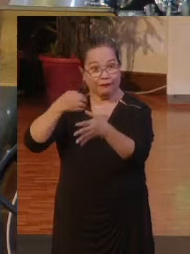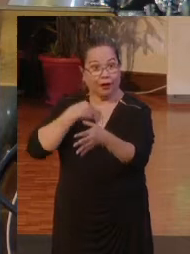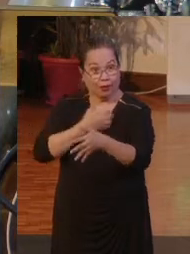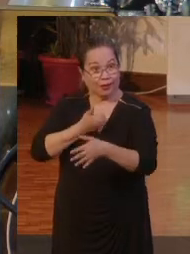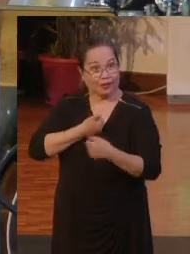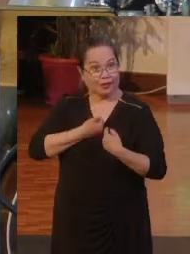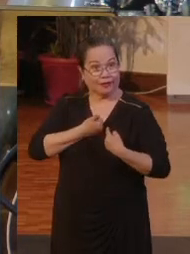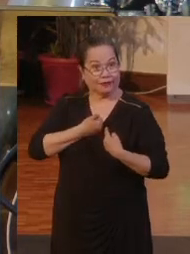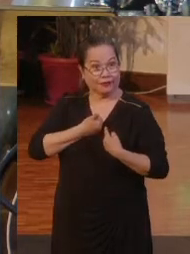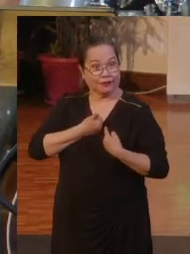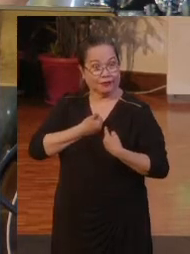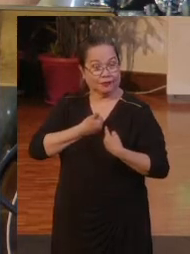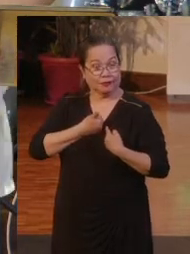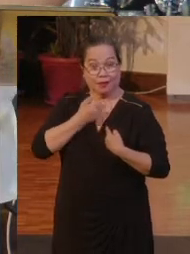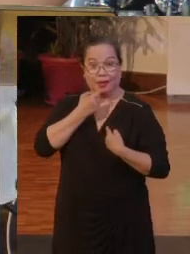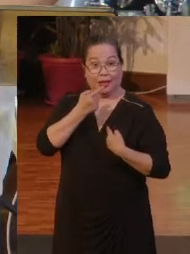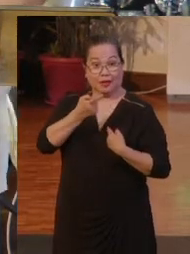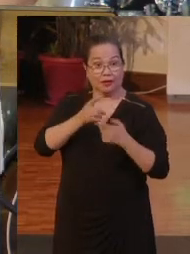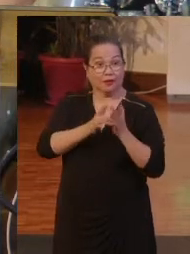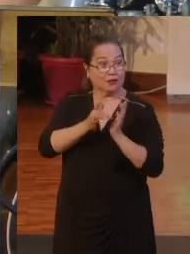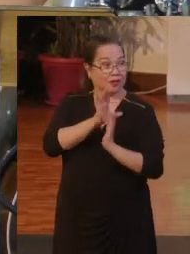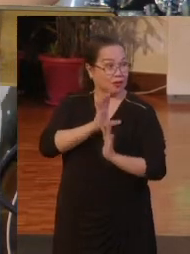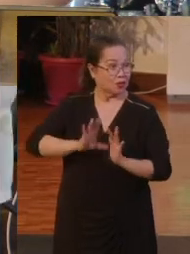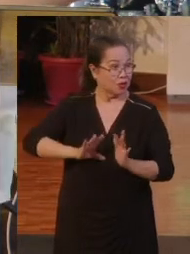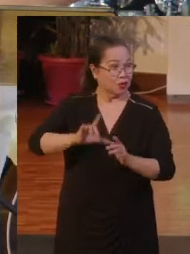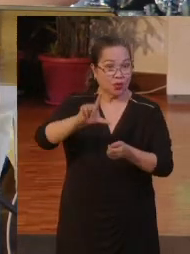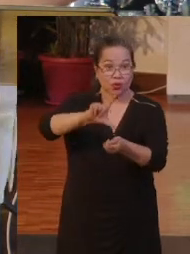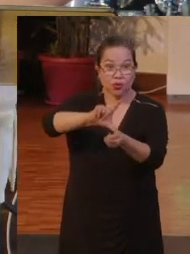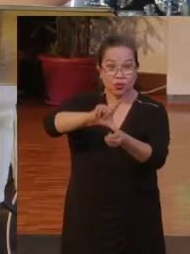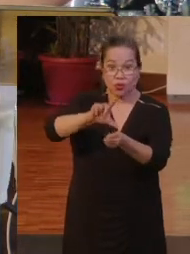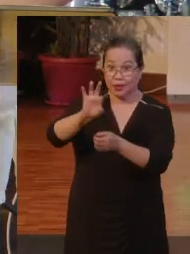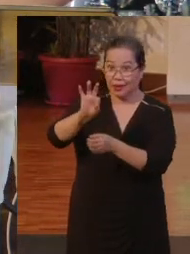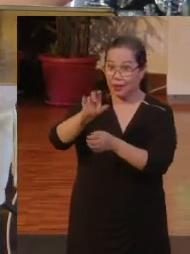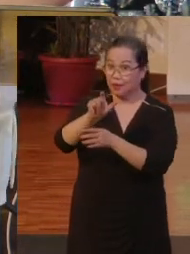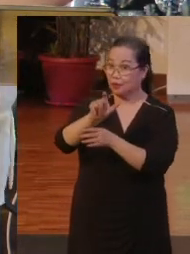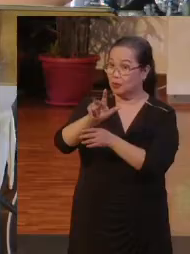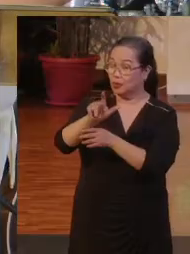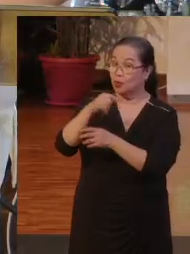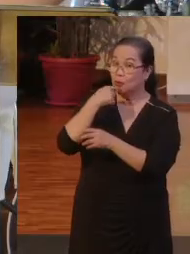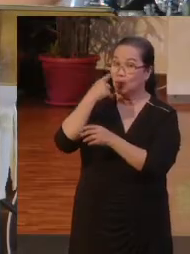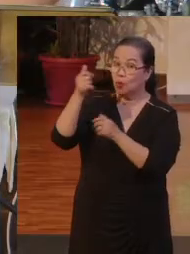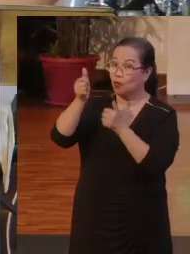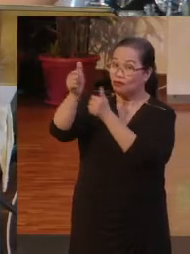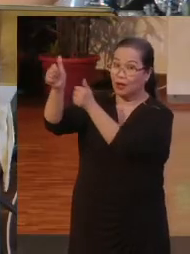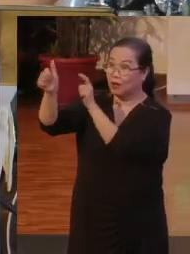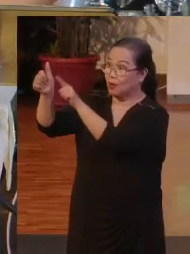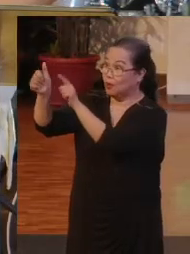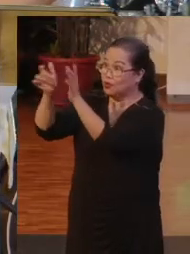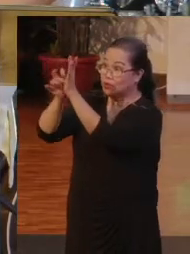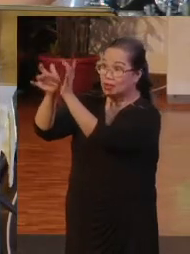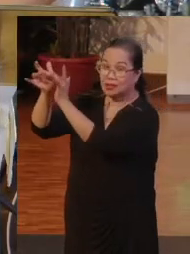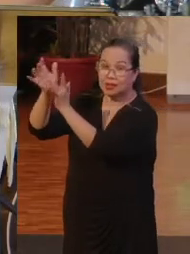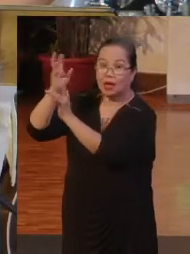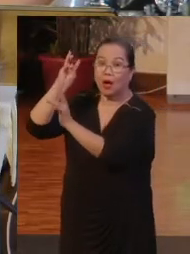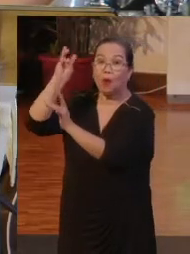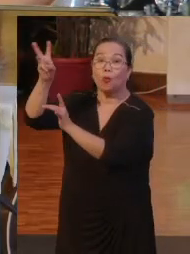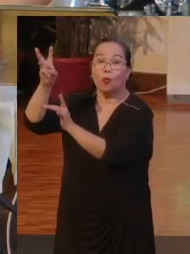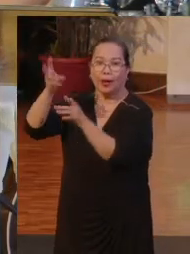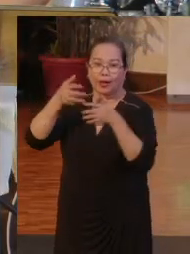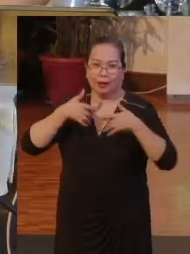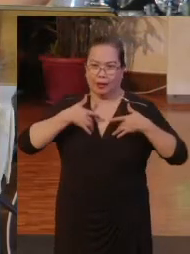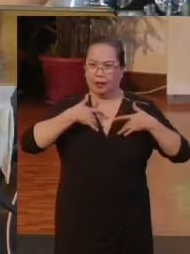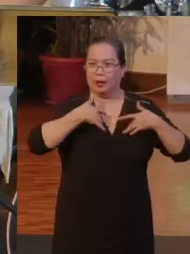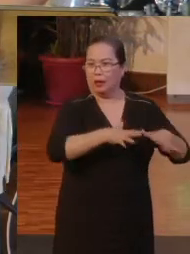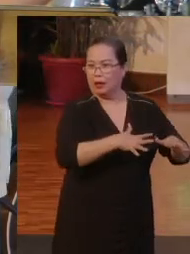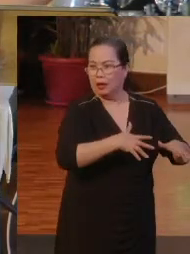sarili. Kaya sinabi ni Kristo sa Luke 9:23, whoever comes to follow me shall deny